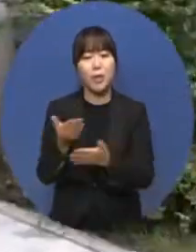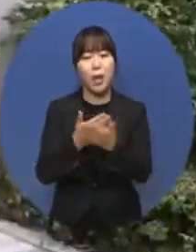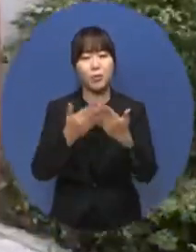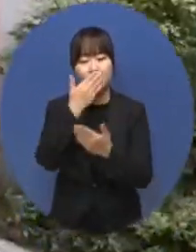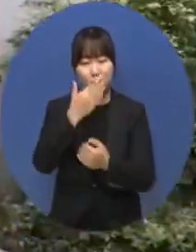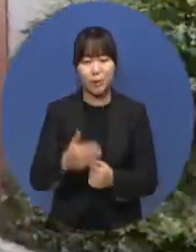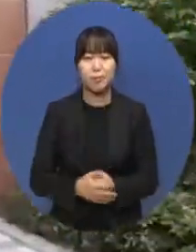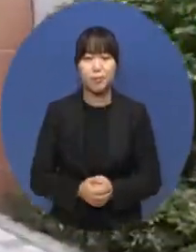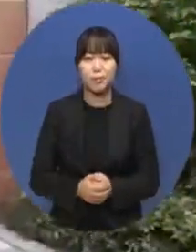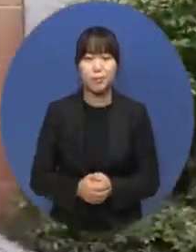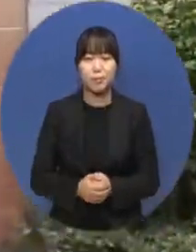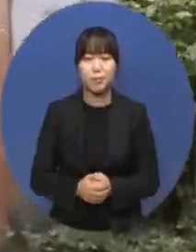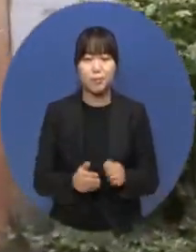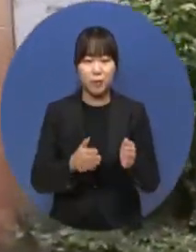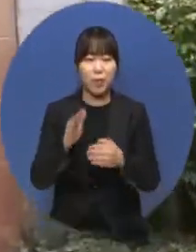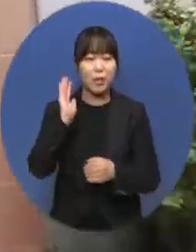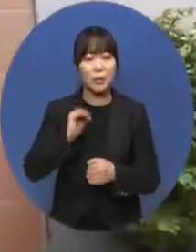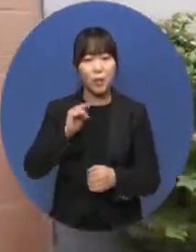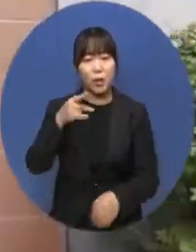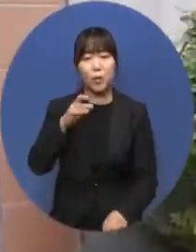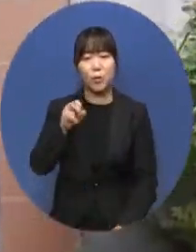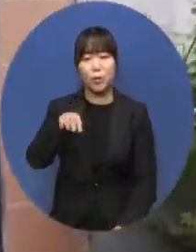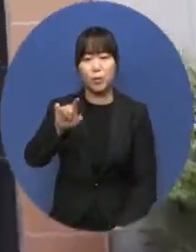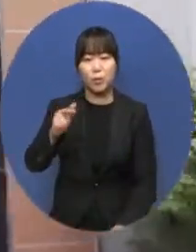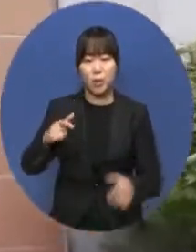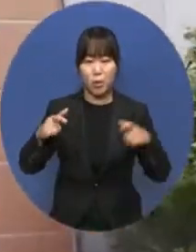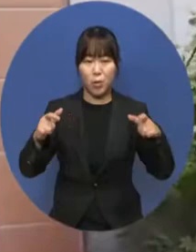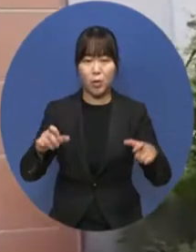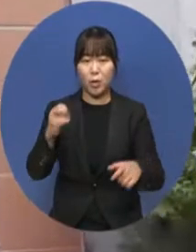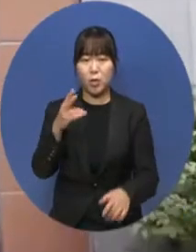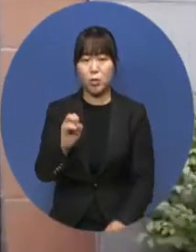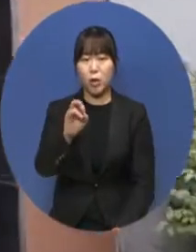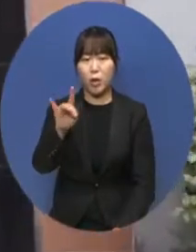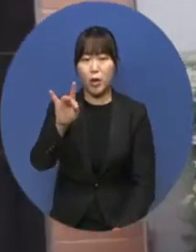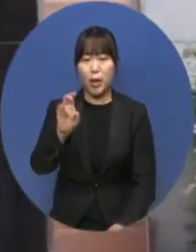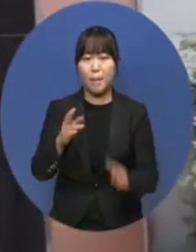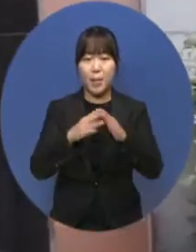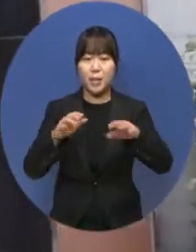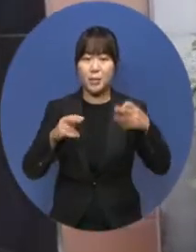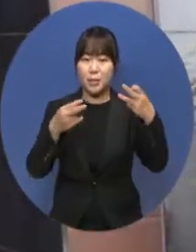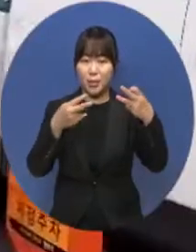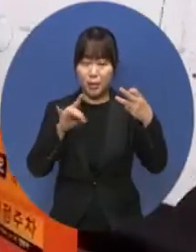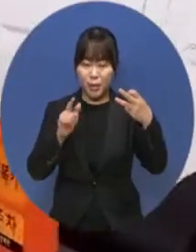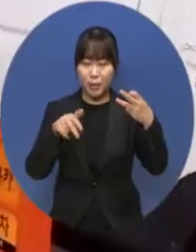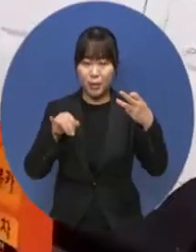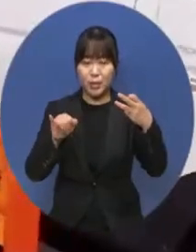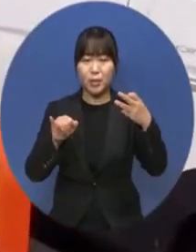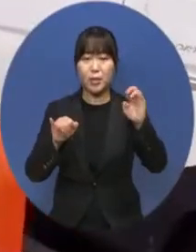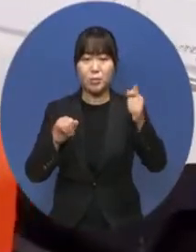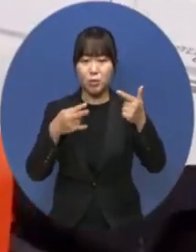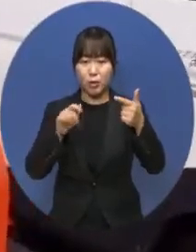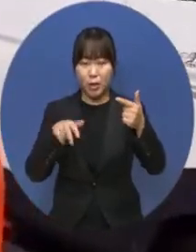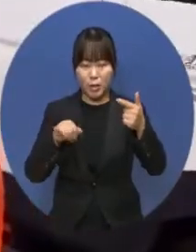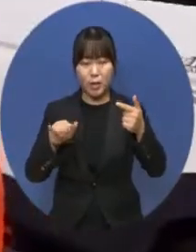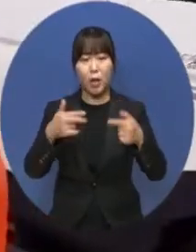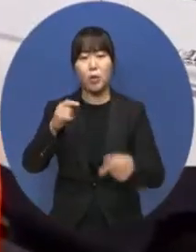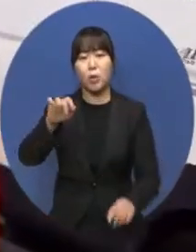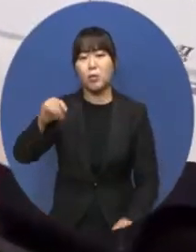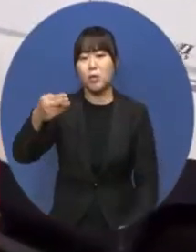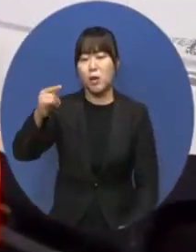있었습니다. 이어서 의정부 송산권역의 용암마을 13단지와 16단지, 노블랜드